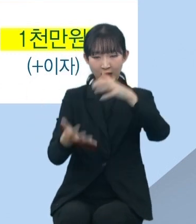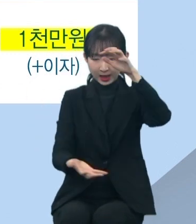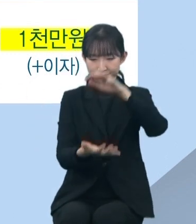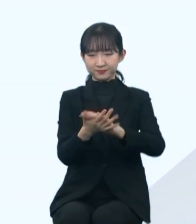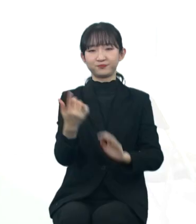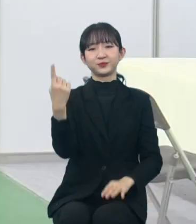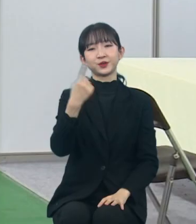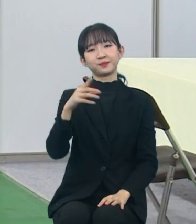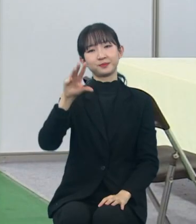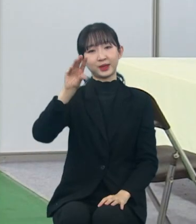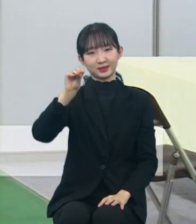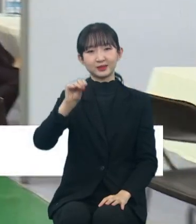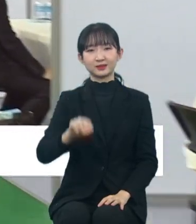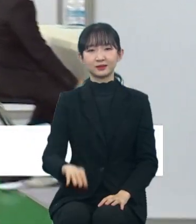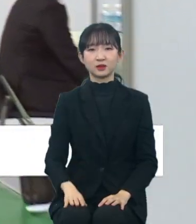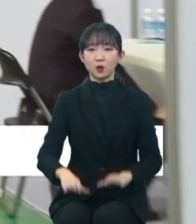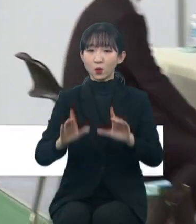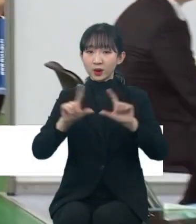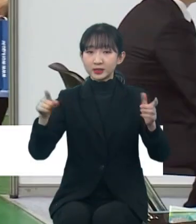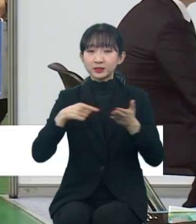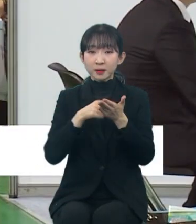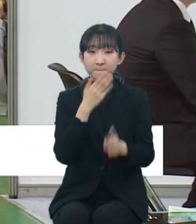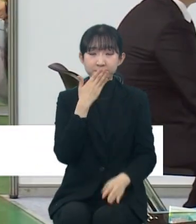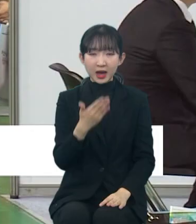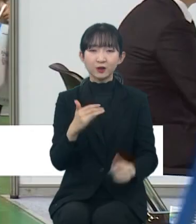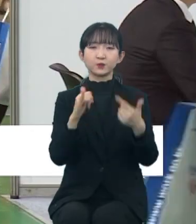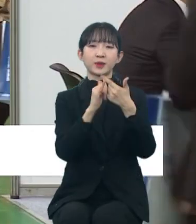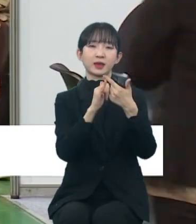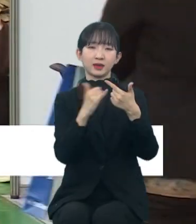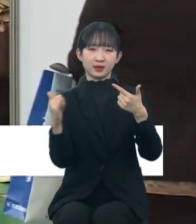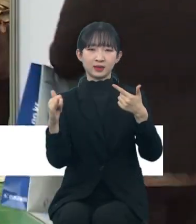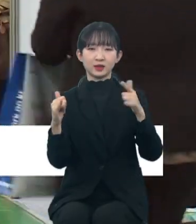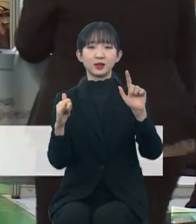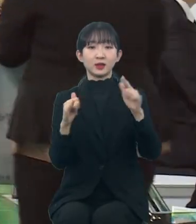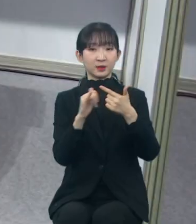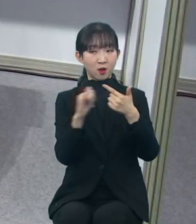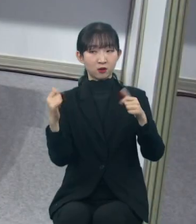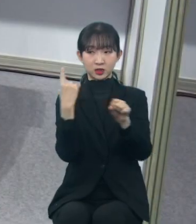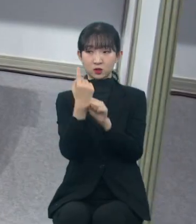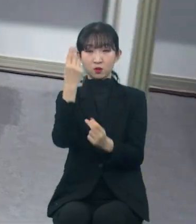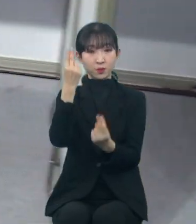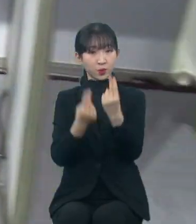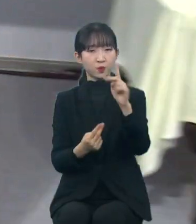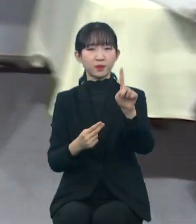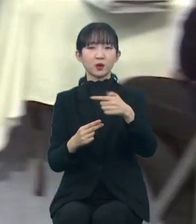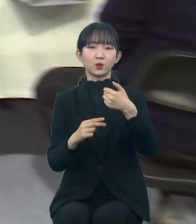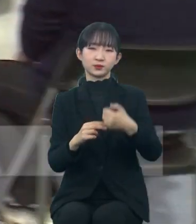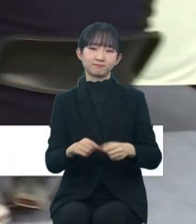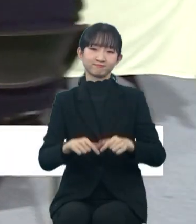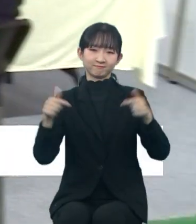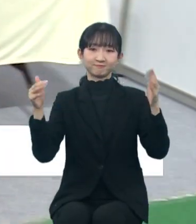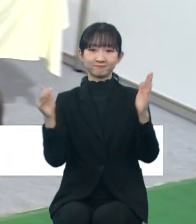있습니다. 올해 모집 인원은 600명입니다. 작년보다 150명이 늘었습니다. 작년의 경우 450명